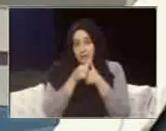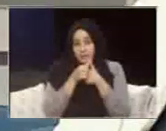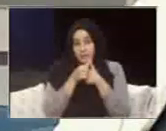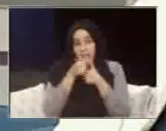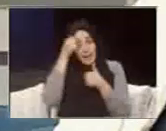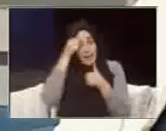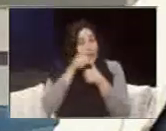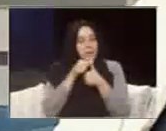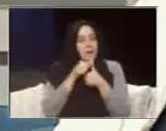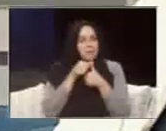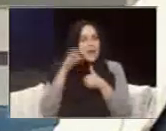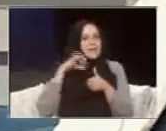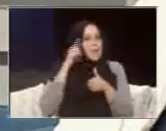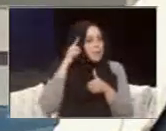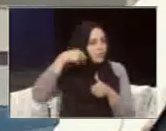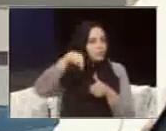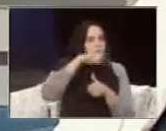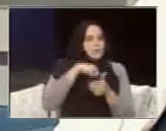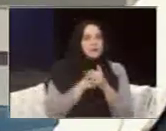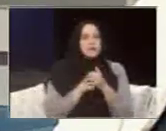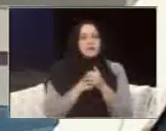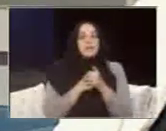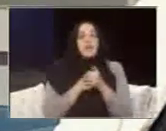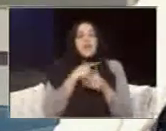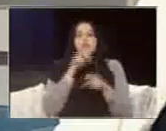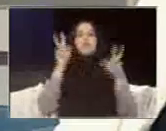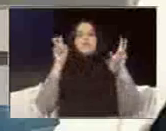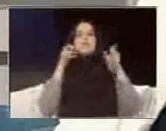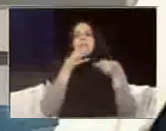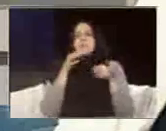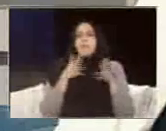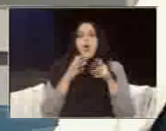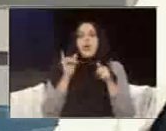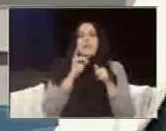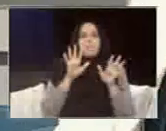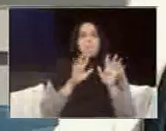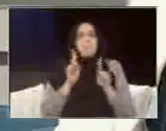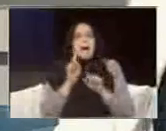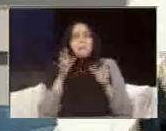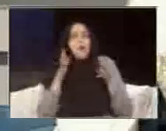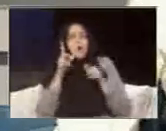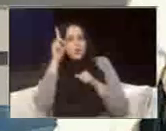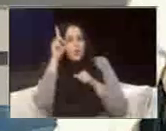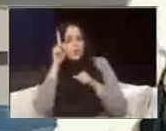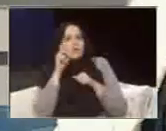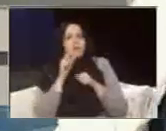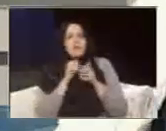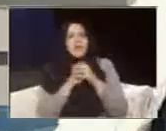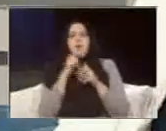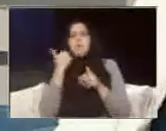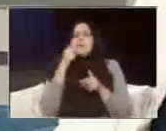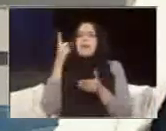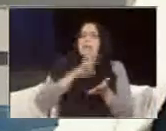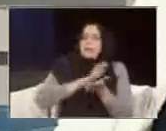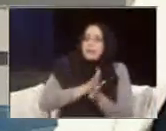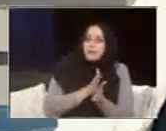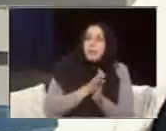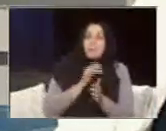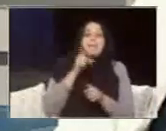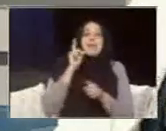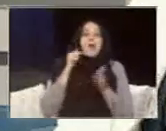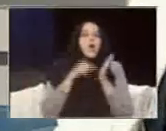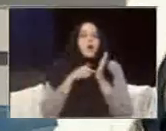المؤمنين. نعم، حنا نقول لك في الدرجة خاف لم يخافش ربي. ممكن الإنسان يظلم لأن البشر بشر، ولكن حينما